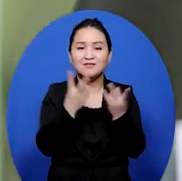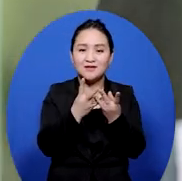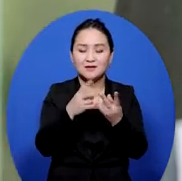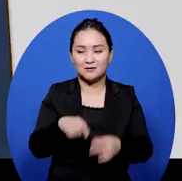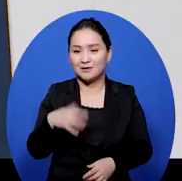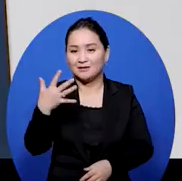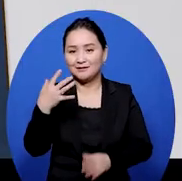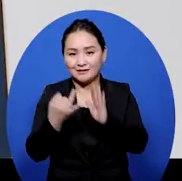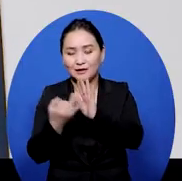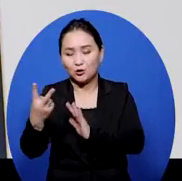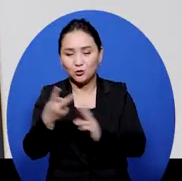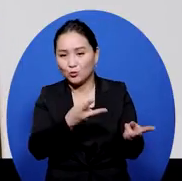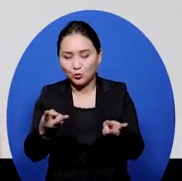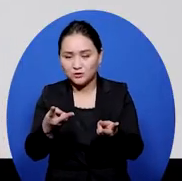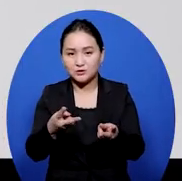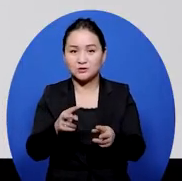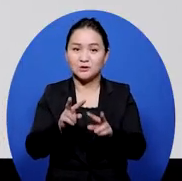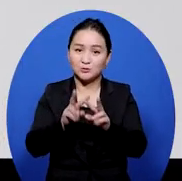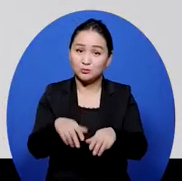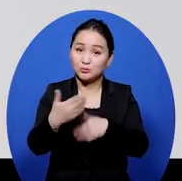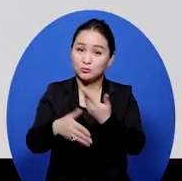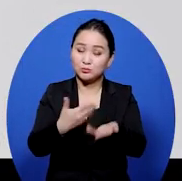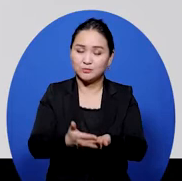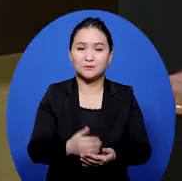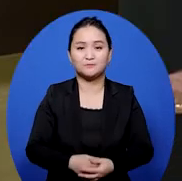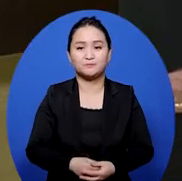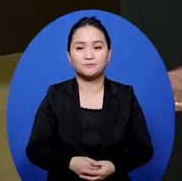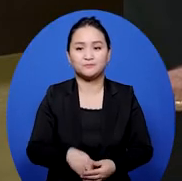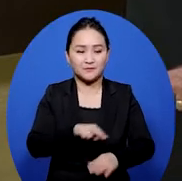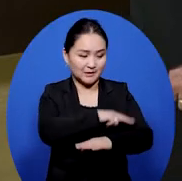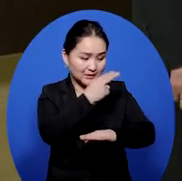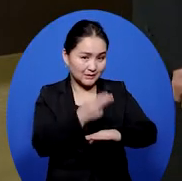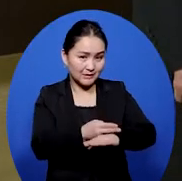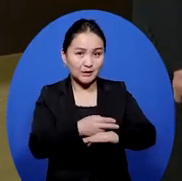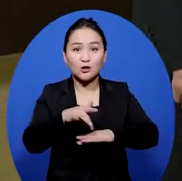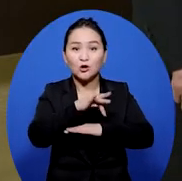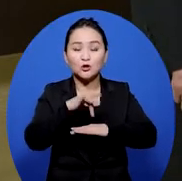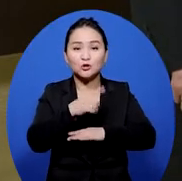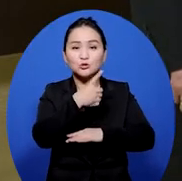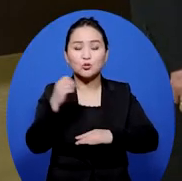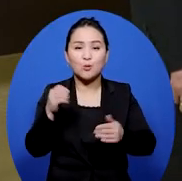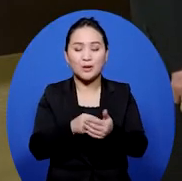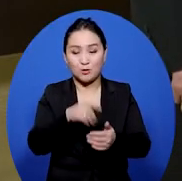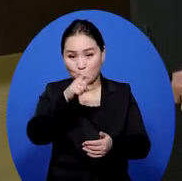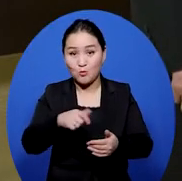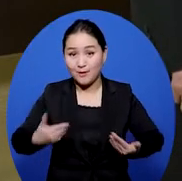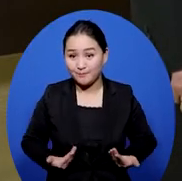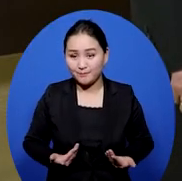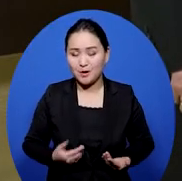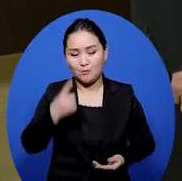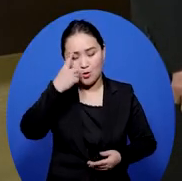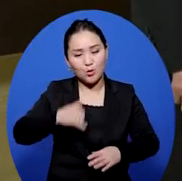72 үйлчилгээг тасралтгүй иргэдэд хүргэсэн. Дархан Уул аймаг Дархан хот бол 100 гаруй мянган хүн амтай. За Монгол